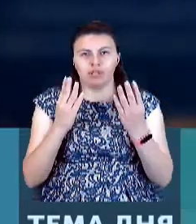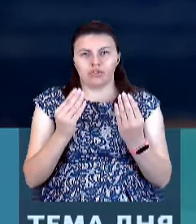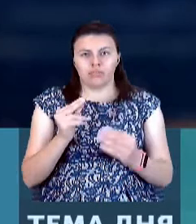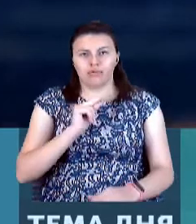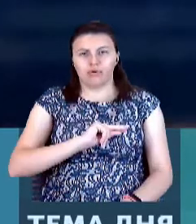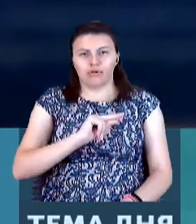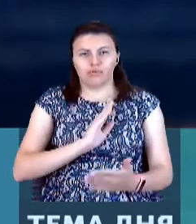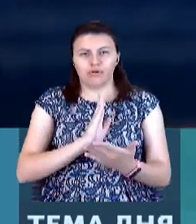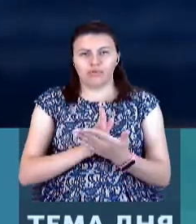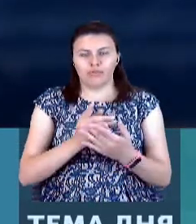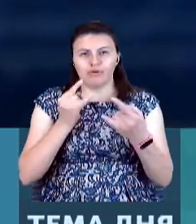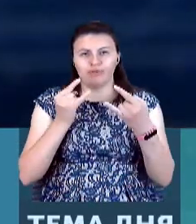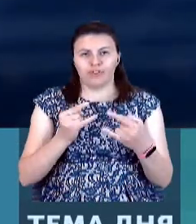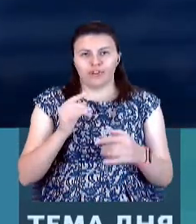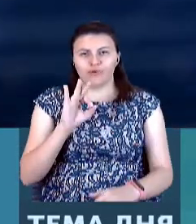в прямому ефірі